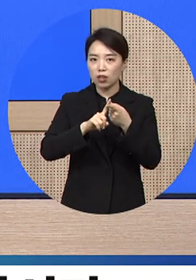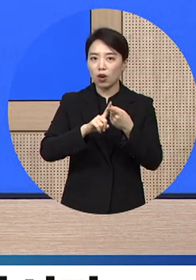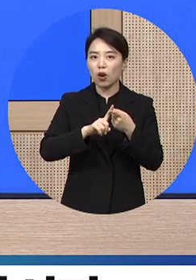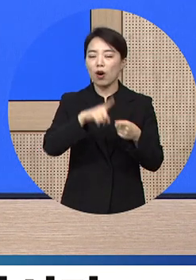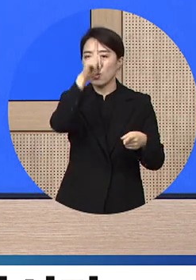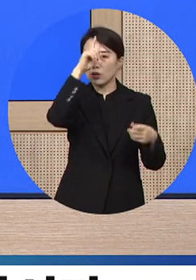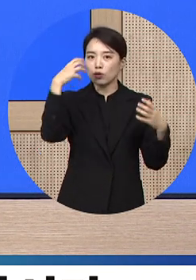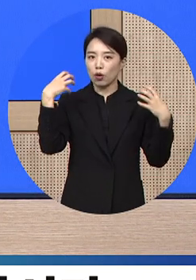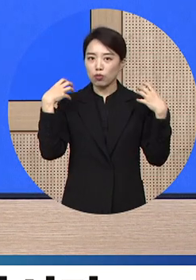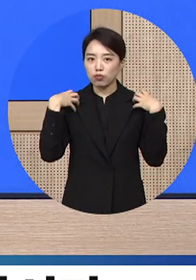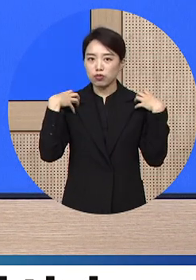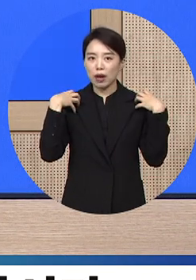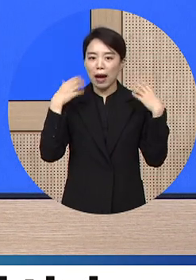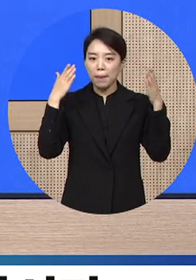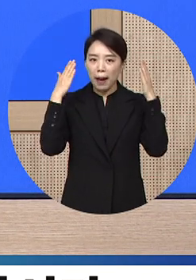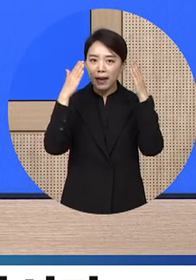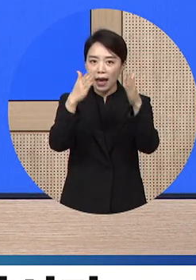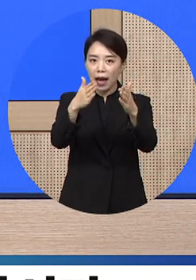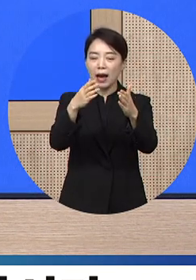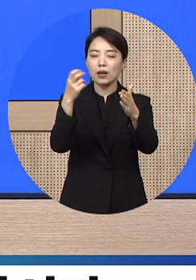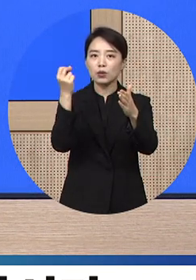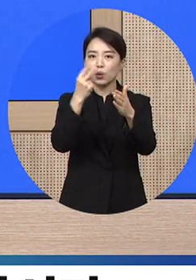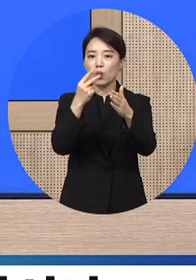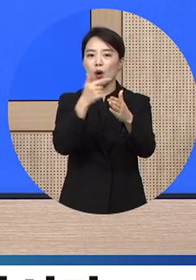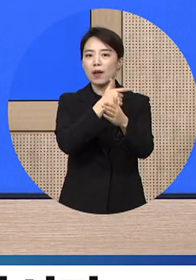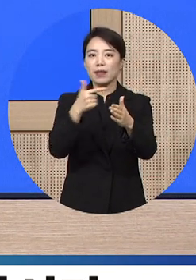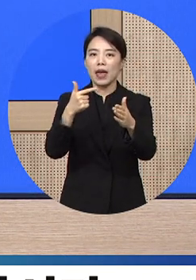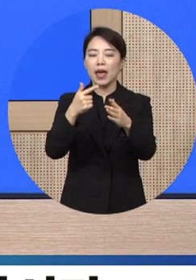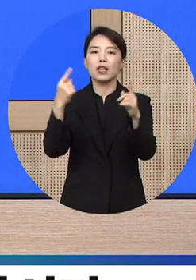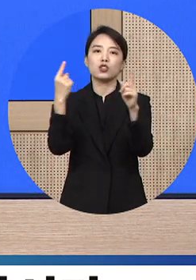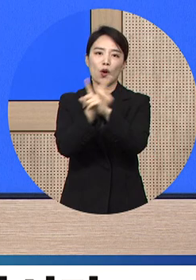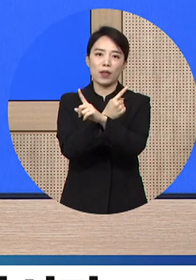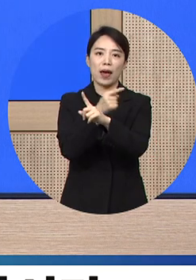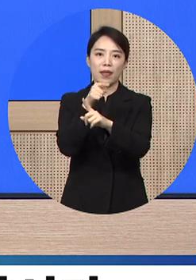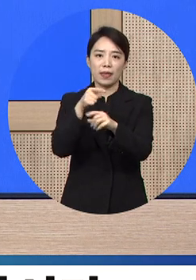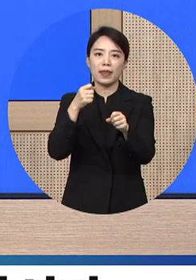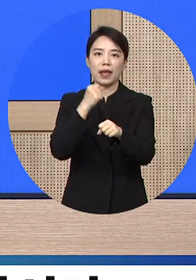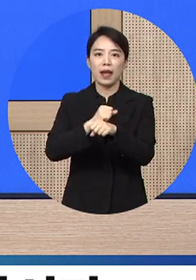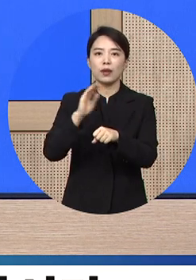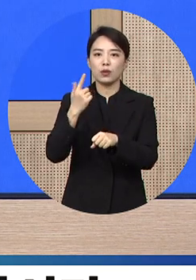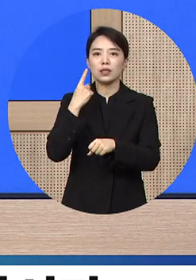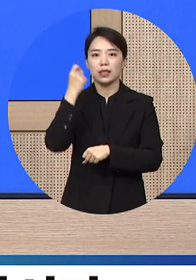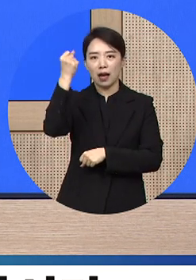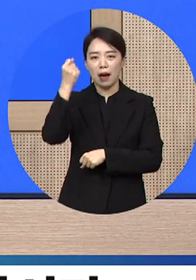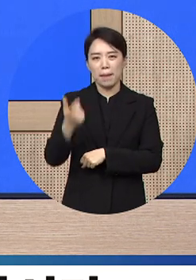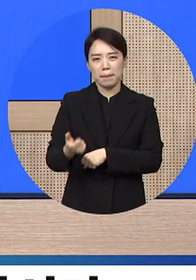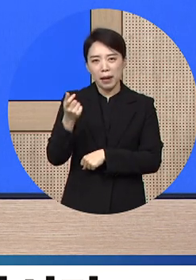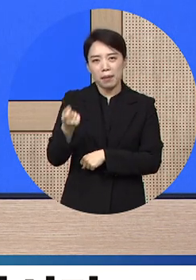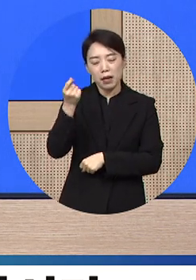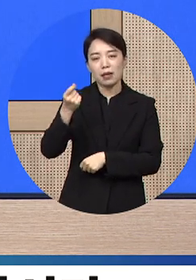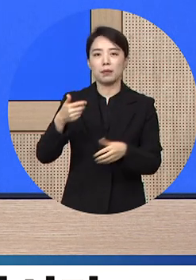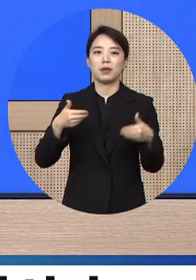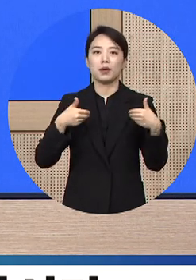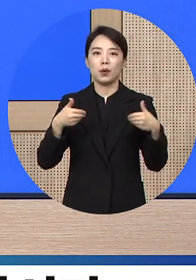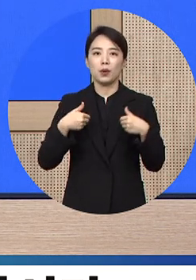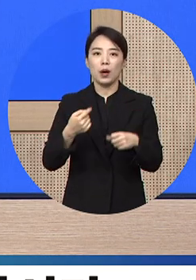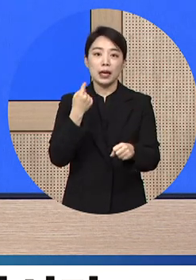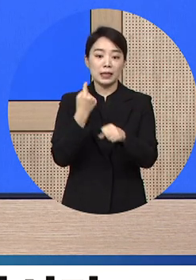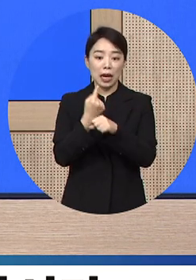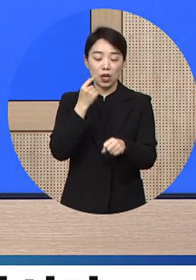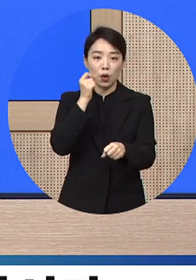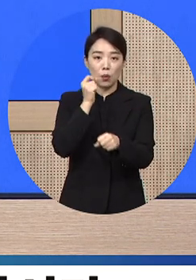방향에 대한 대전환을 이미 늦었지만 지금은 빨리 해야 된다고 생각합니다. 빠르면 빠를수록 좋습니다. 작년에